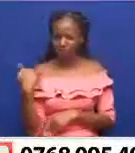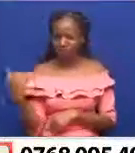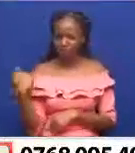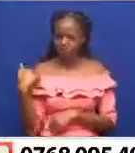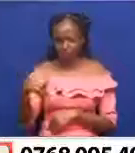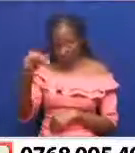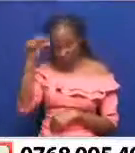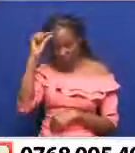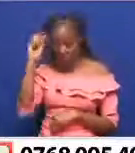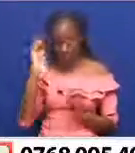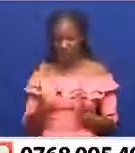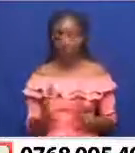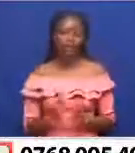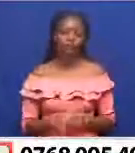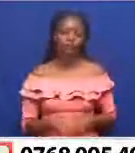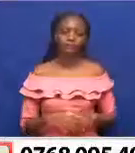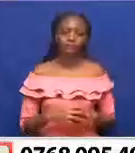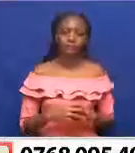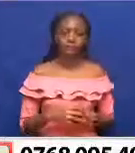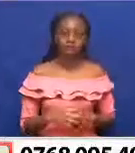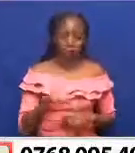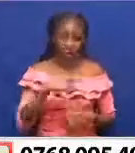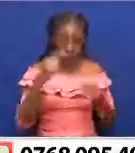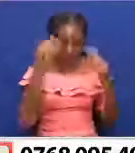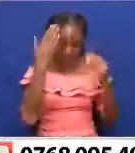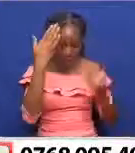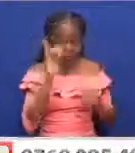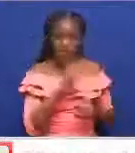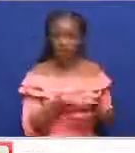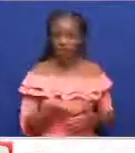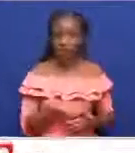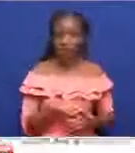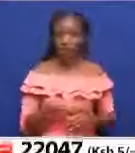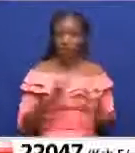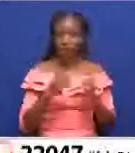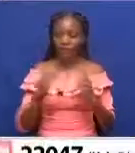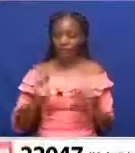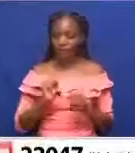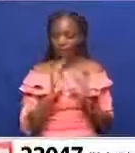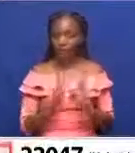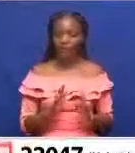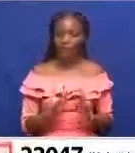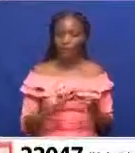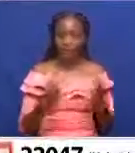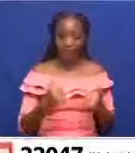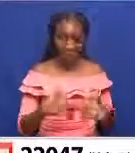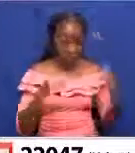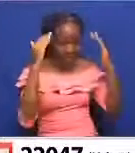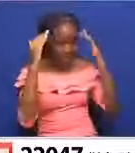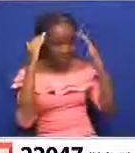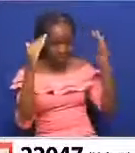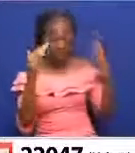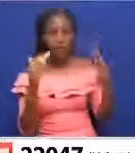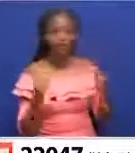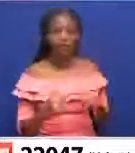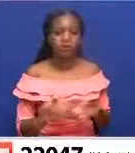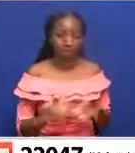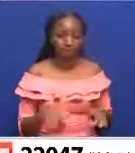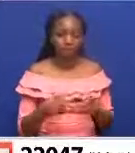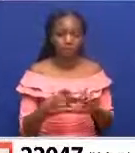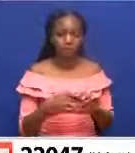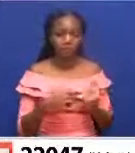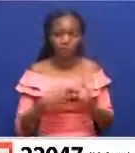kama wafisadi. We are aware that a number of senators are nurturing aspiration to be